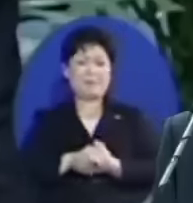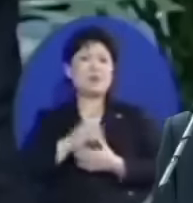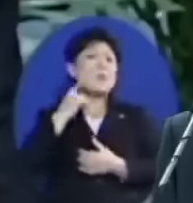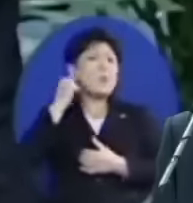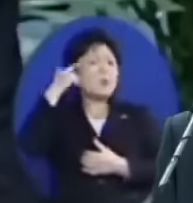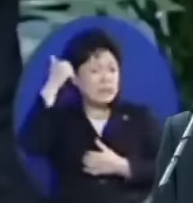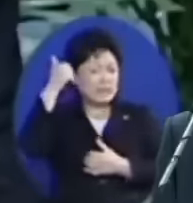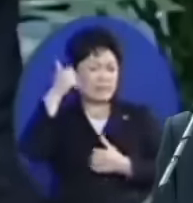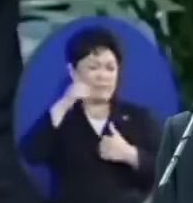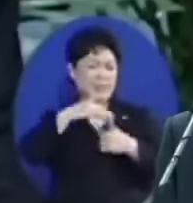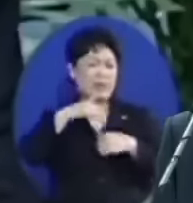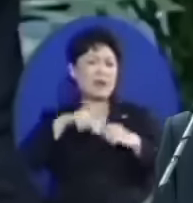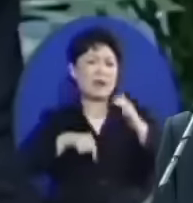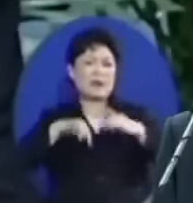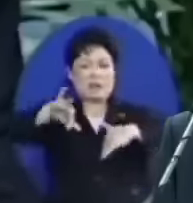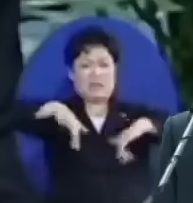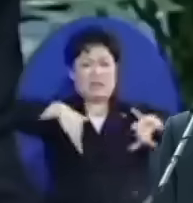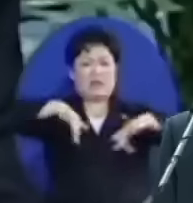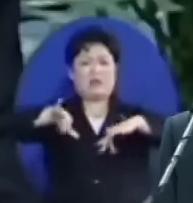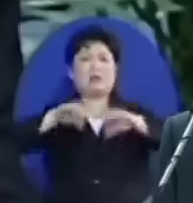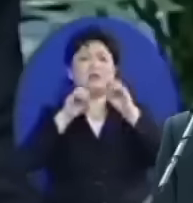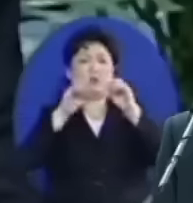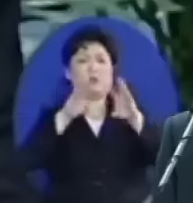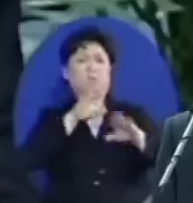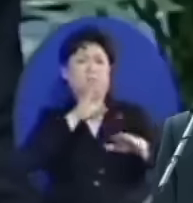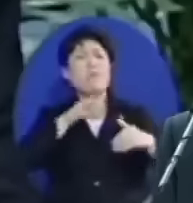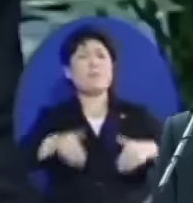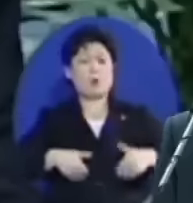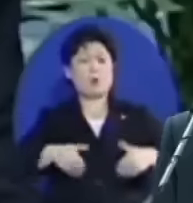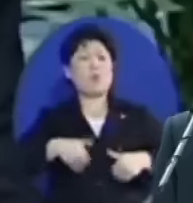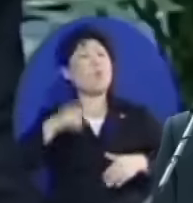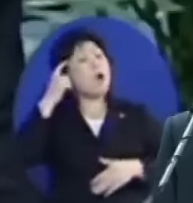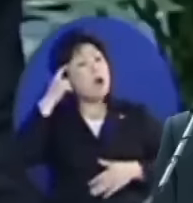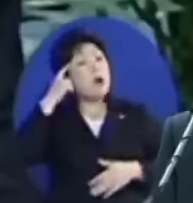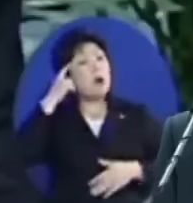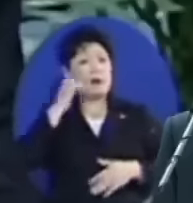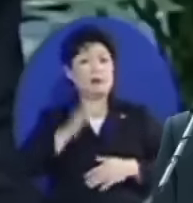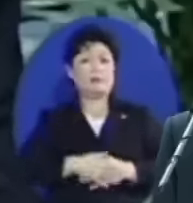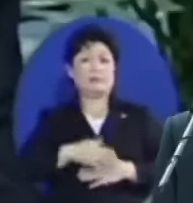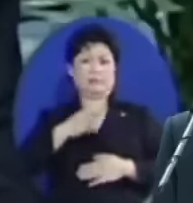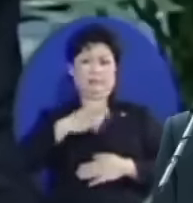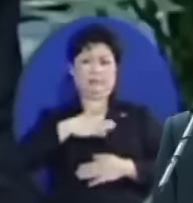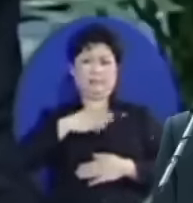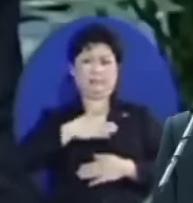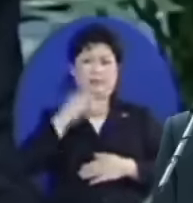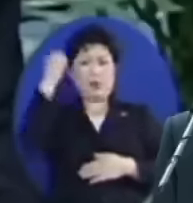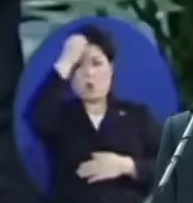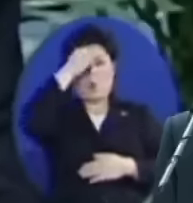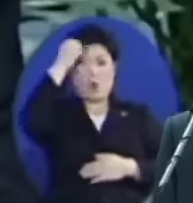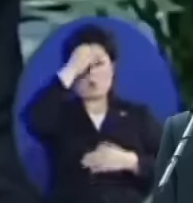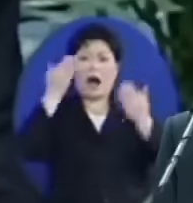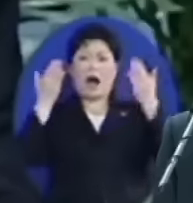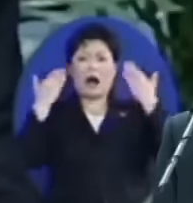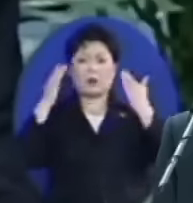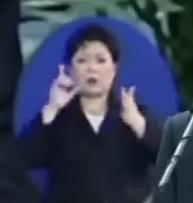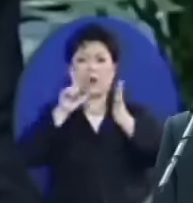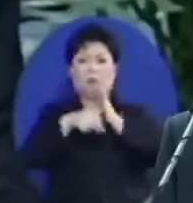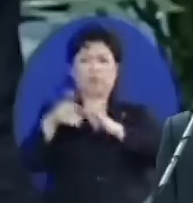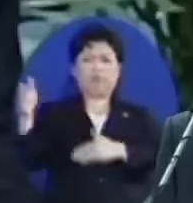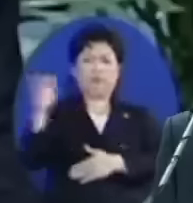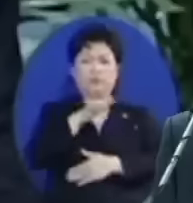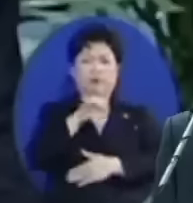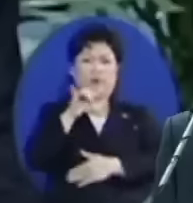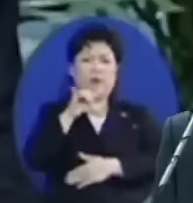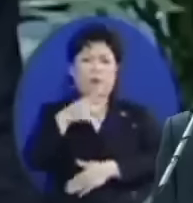목사님, 노방전도가 참 필요합니다. 그래, 왜요? 그러니까. 나는 고등학교 때부터 마약 중독자가 되어서